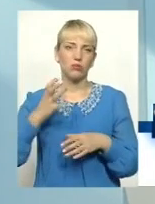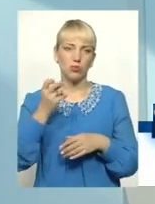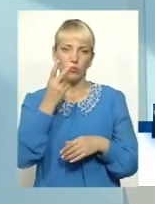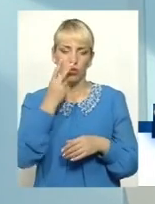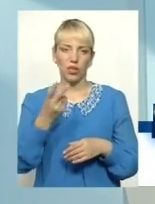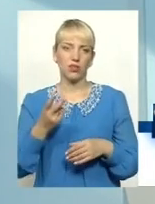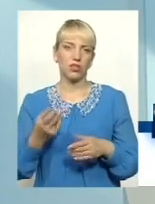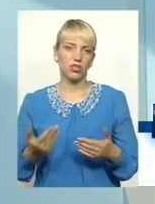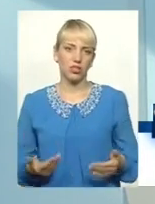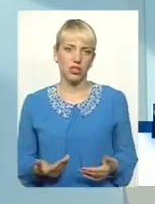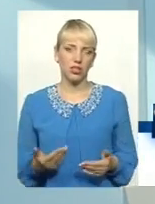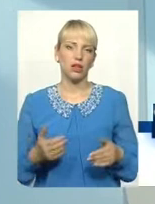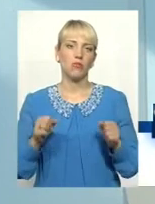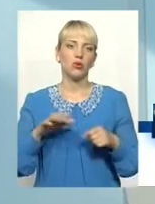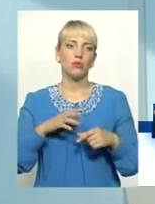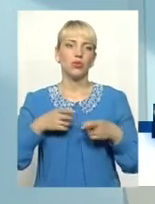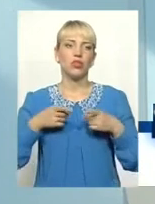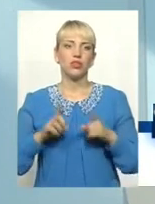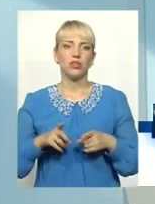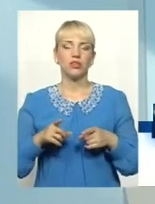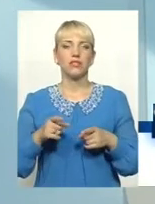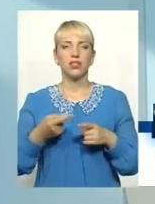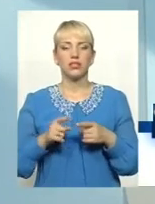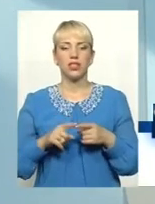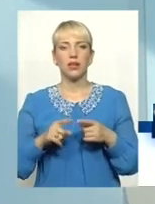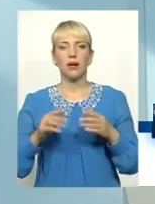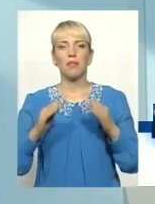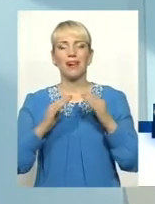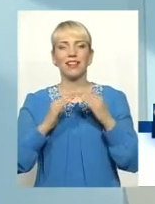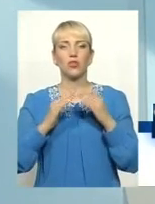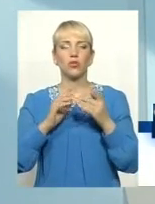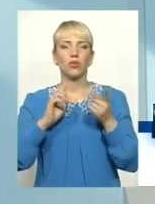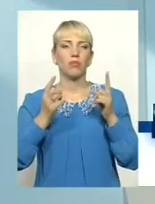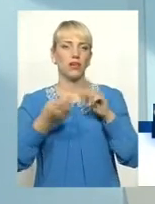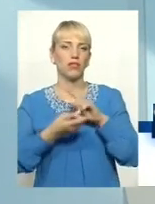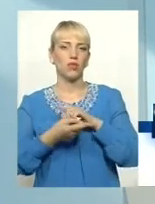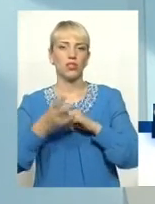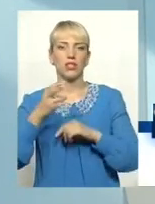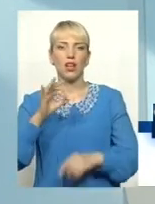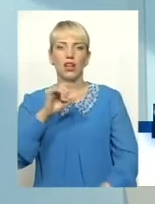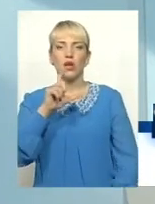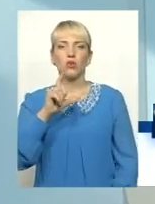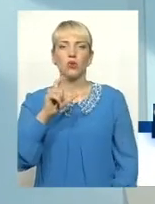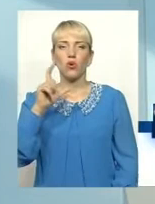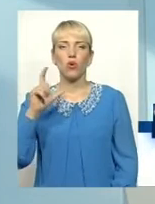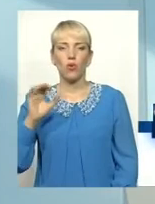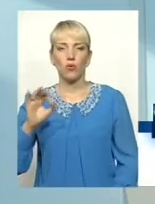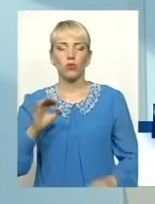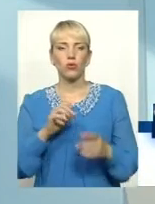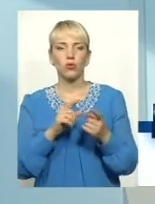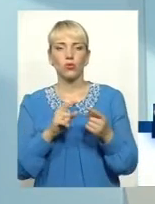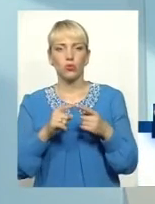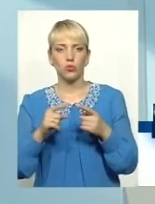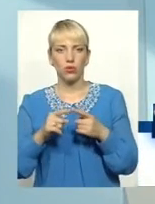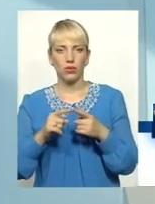може він і в дійсності цей притулок на зоокуток якийсь перетвориться. Побачимо, скільки буде тварин, яких буде